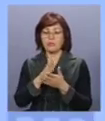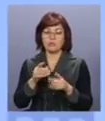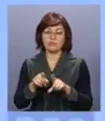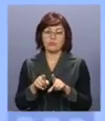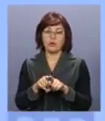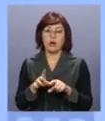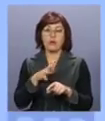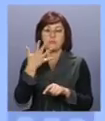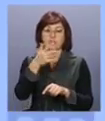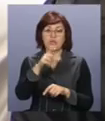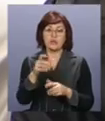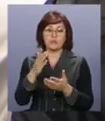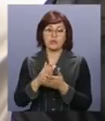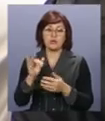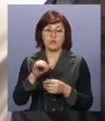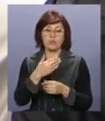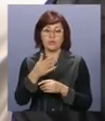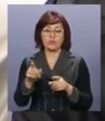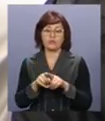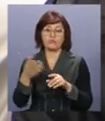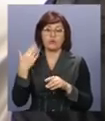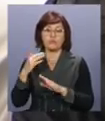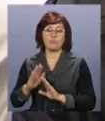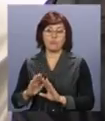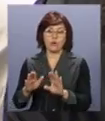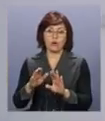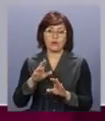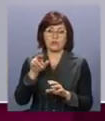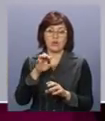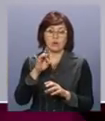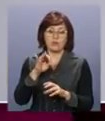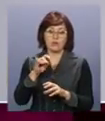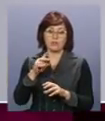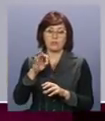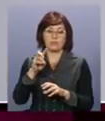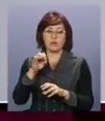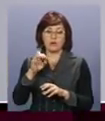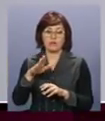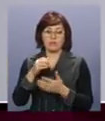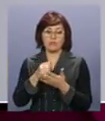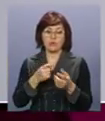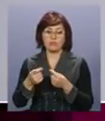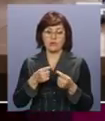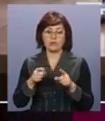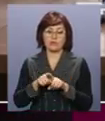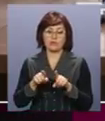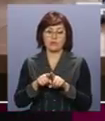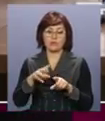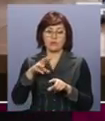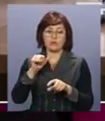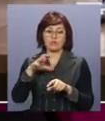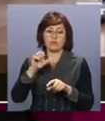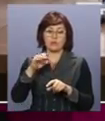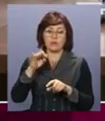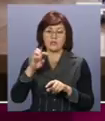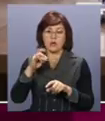айыпталып жатқан тағы 5 адам бар. Олар төрағаның бұрынғы орынбасары Дабыр Медетбеков, қордың басқарма басшысы Муса